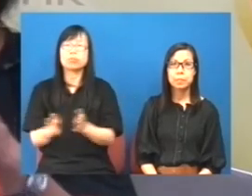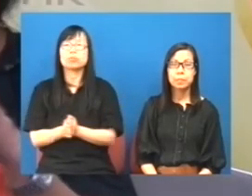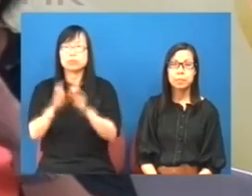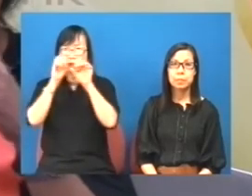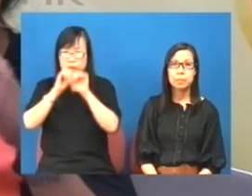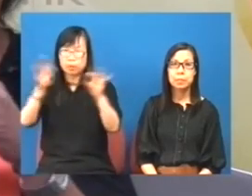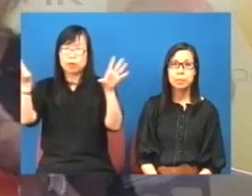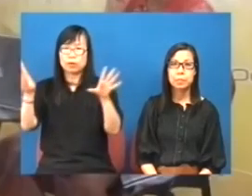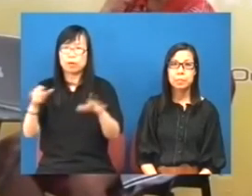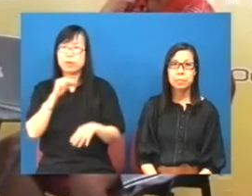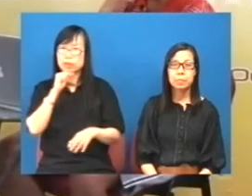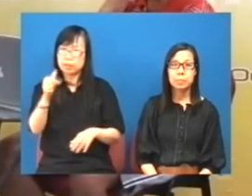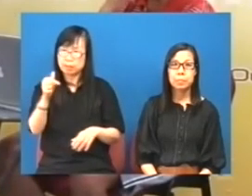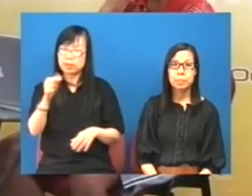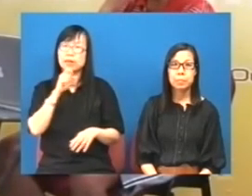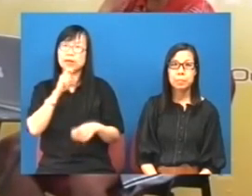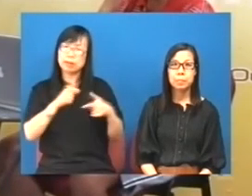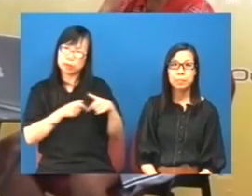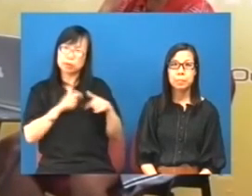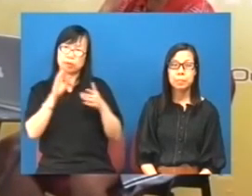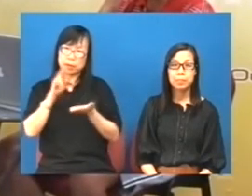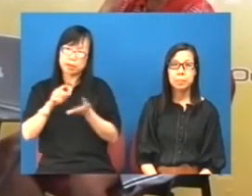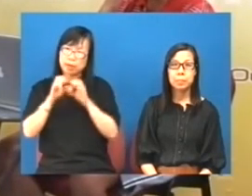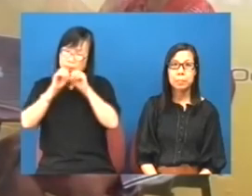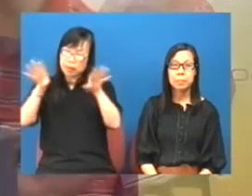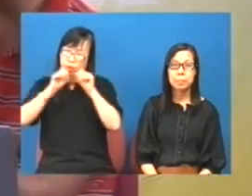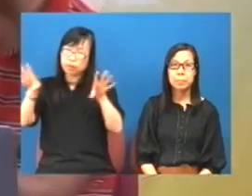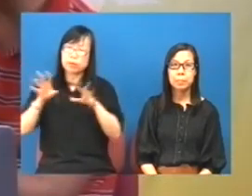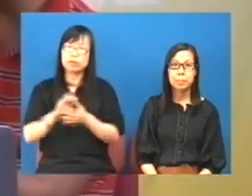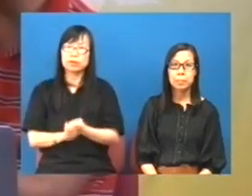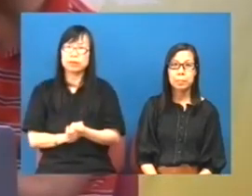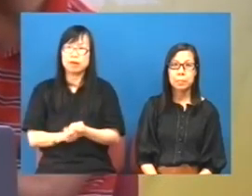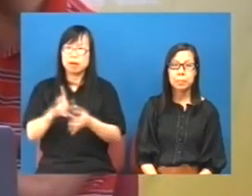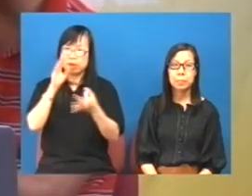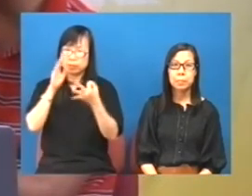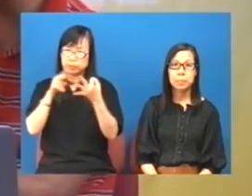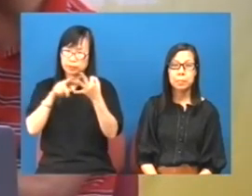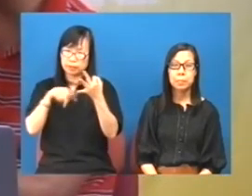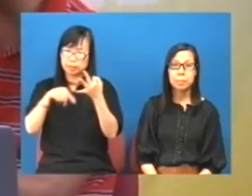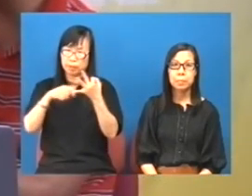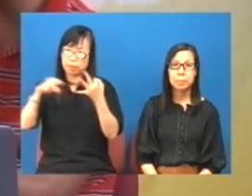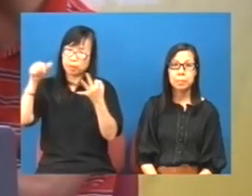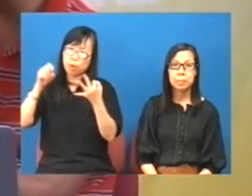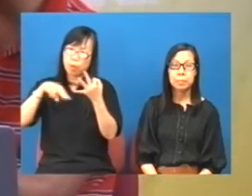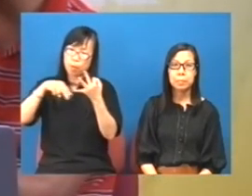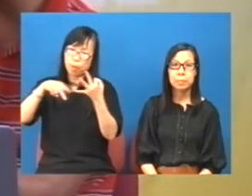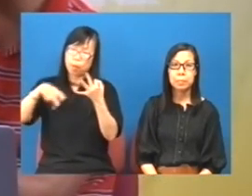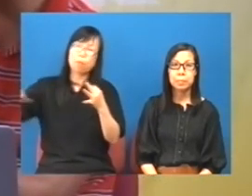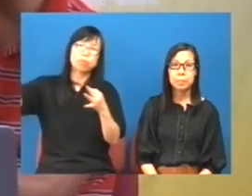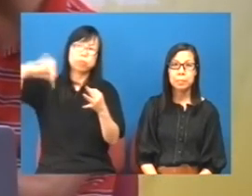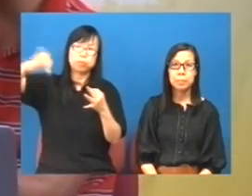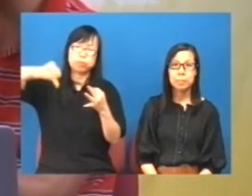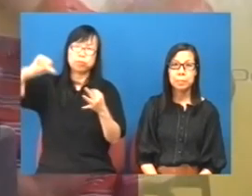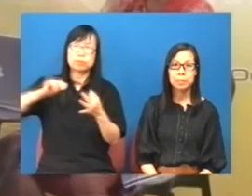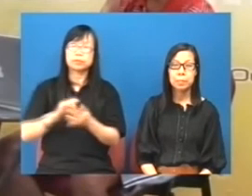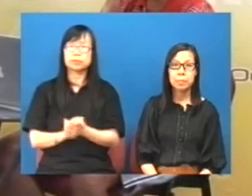你給了10元之後就有一個襟箱和登廣告就向陳茂波說不叫他落台我希望